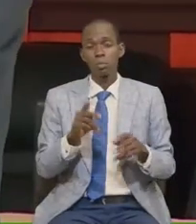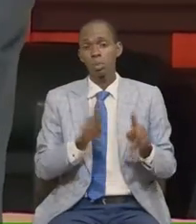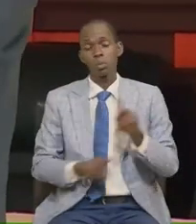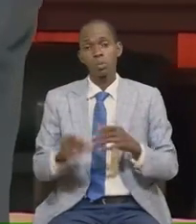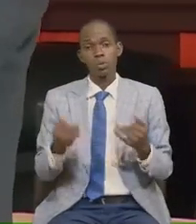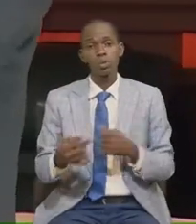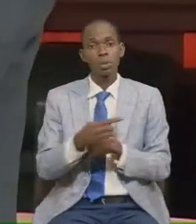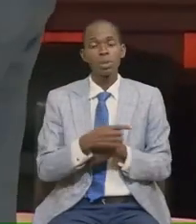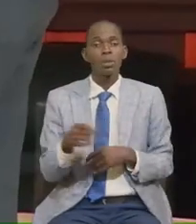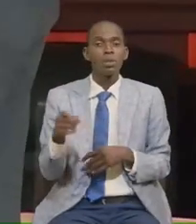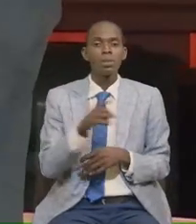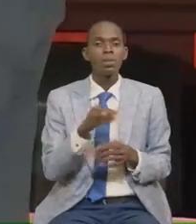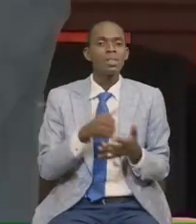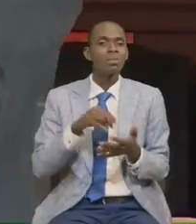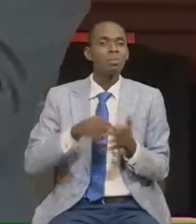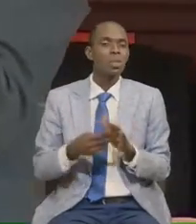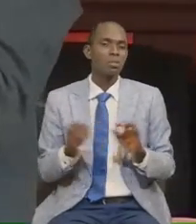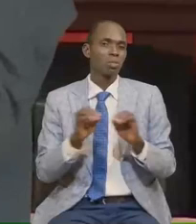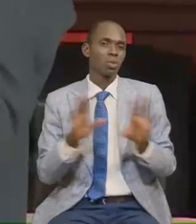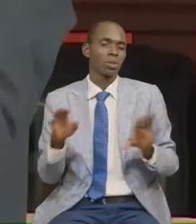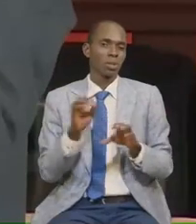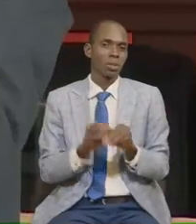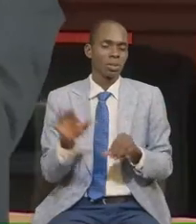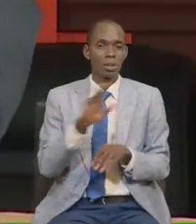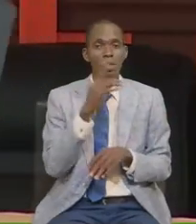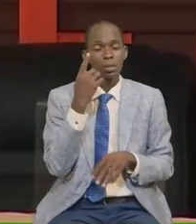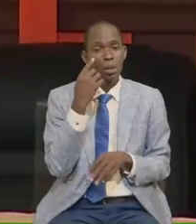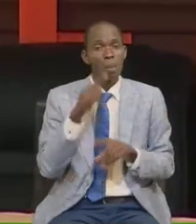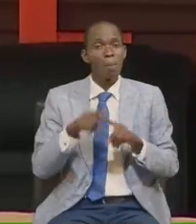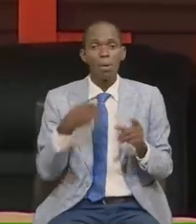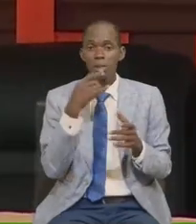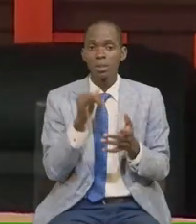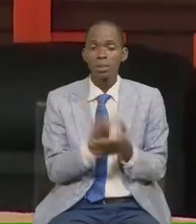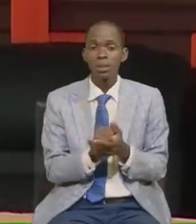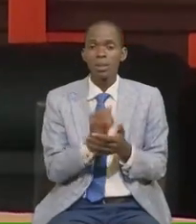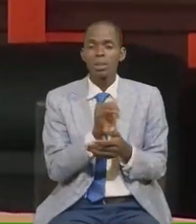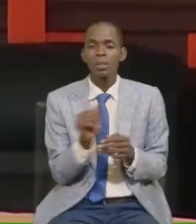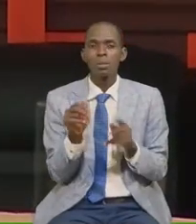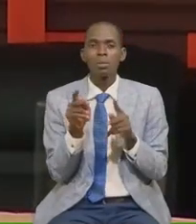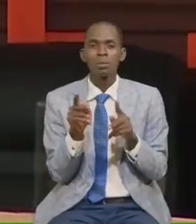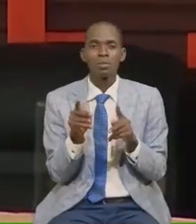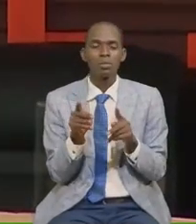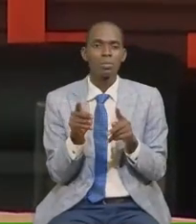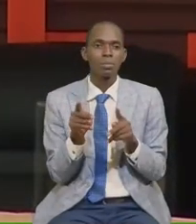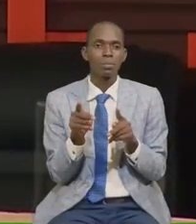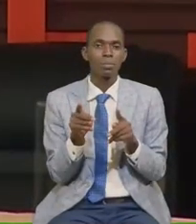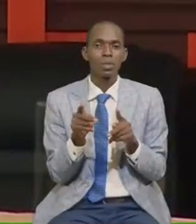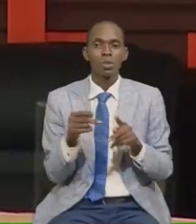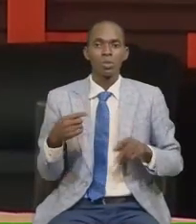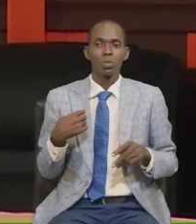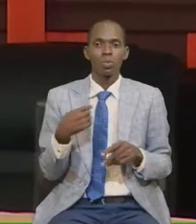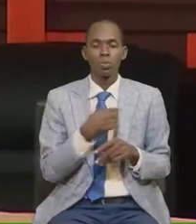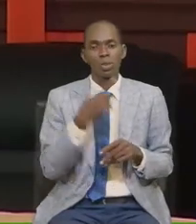pour plusieurs, ne veulent rien. Ils n'ont plus de valeur. Mais si nous sommes chrétiens, nous devons médire de personne. Nous ne devons